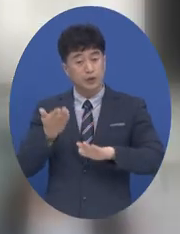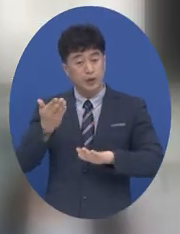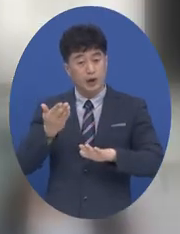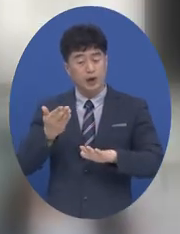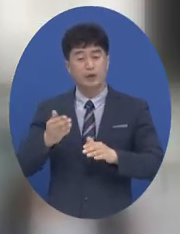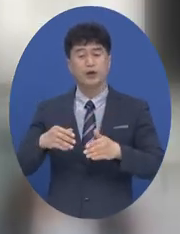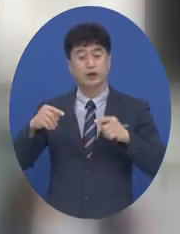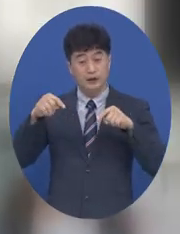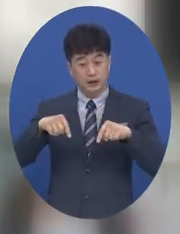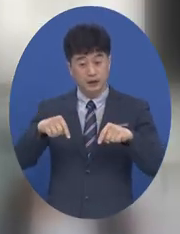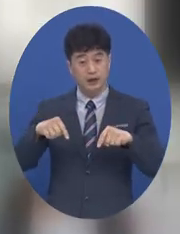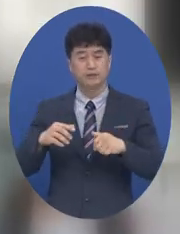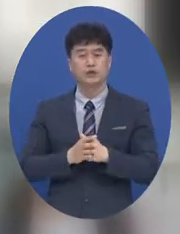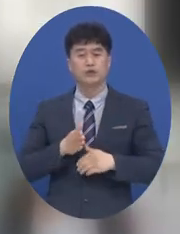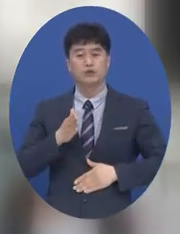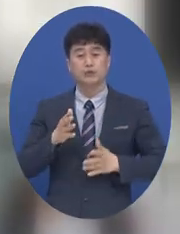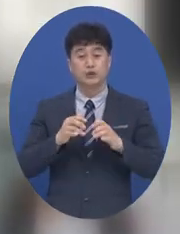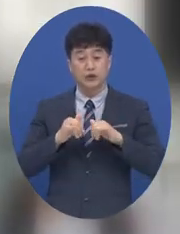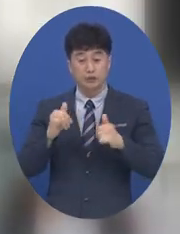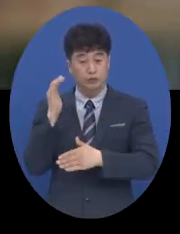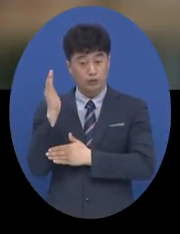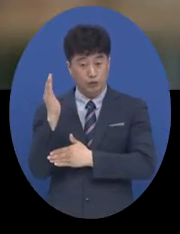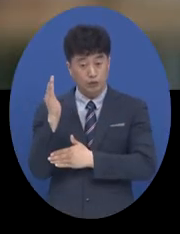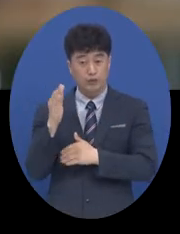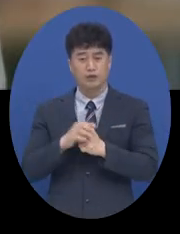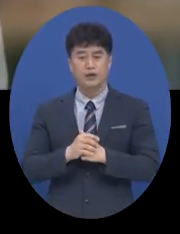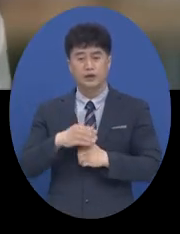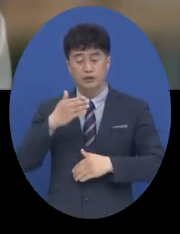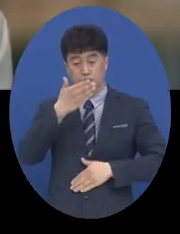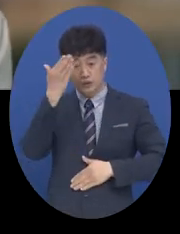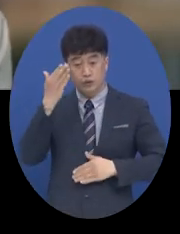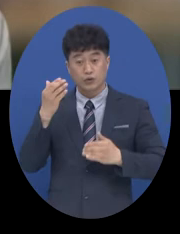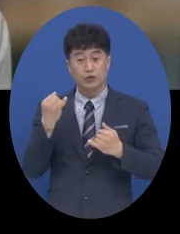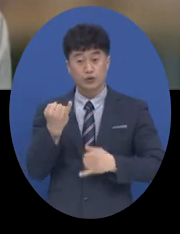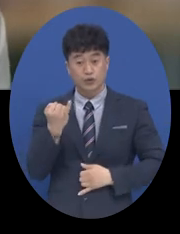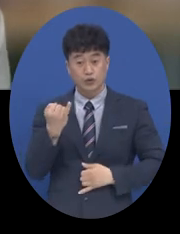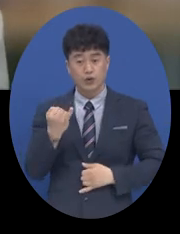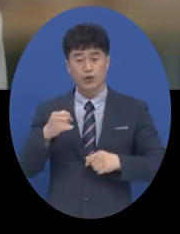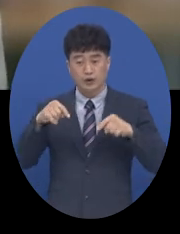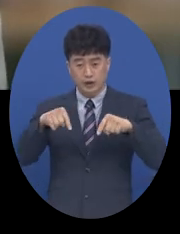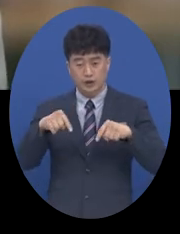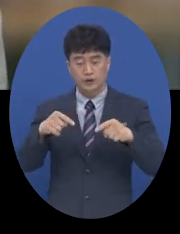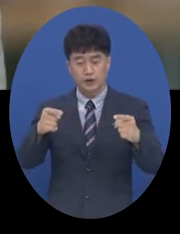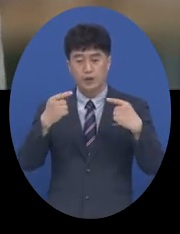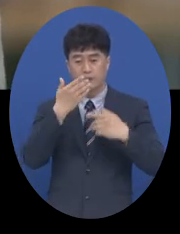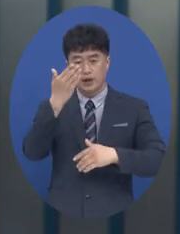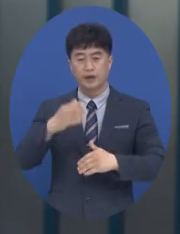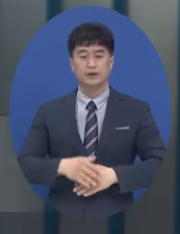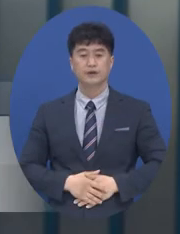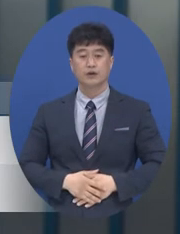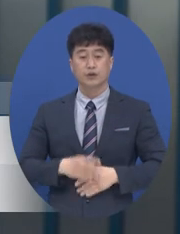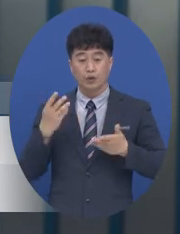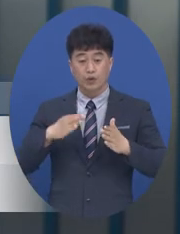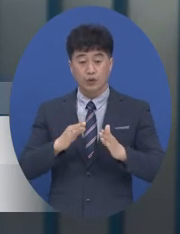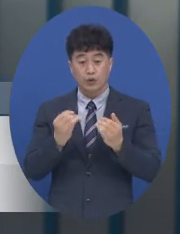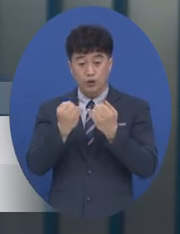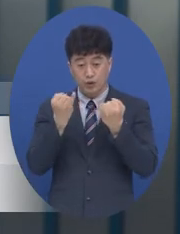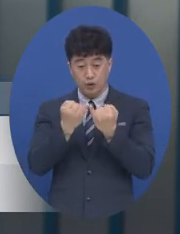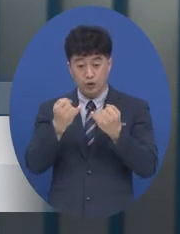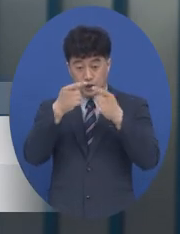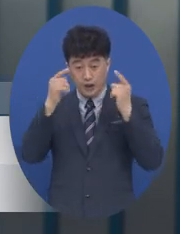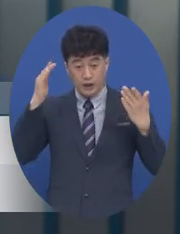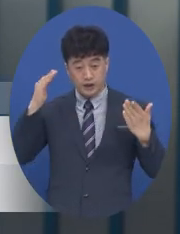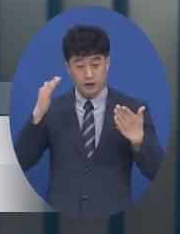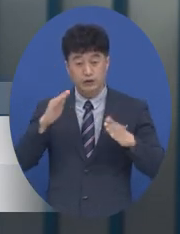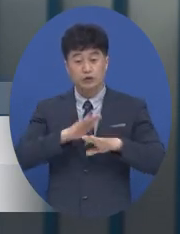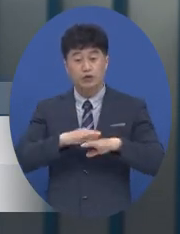라이브 클래스와 전문가 패널이 함께하는 청년 여성 온라인 포럼에 참여할 수 있습니다. 경기도 여대생 취업